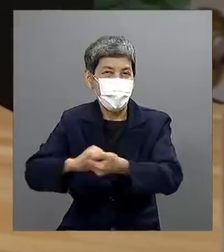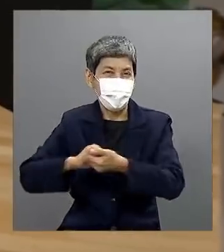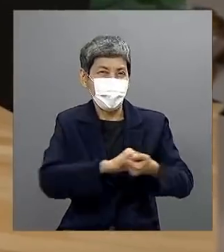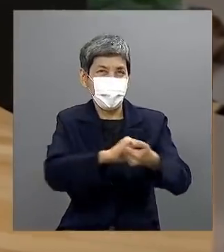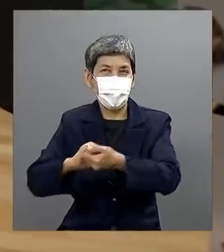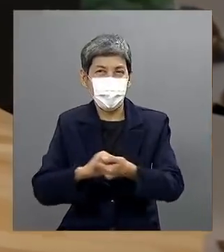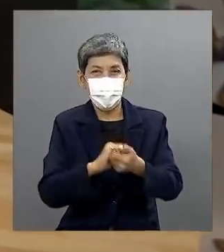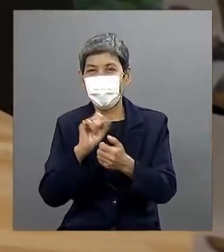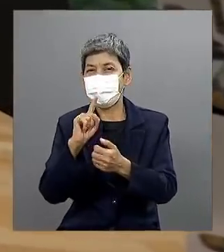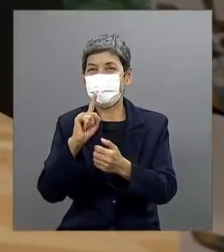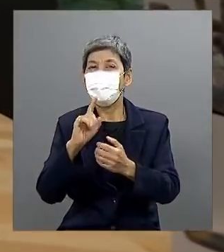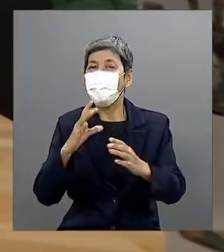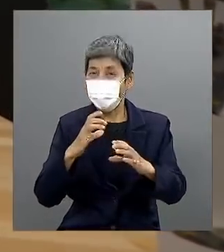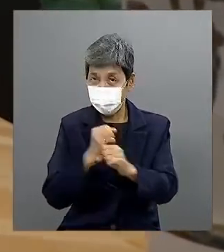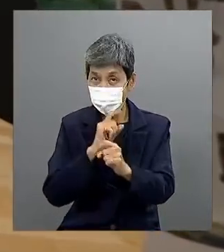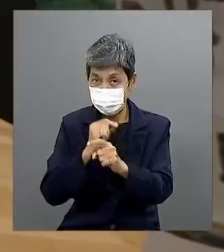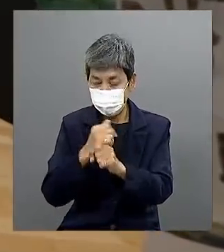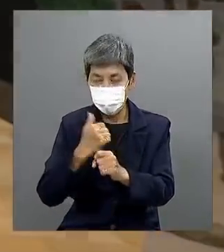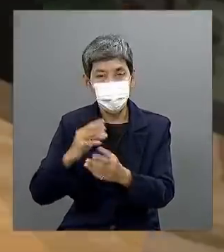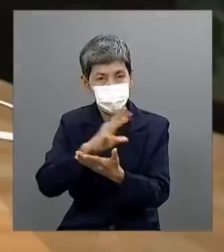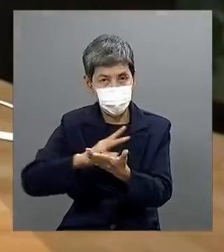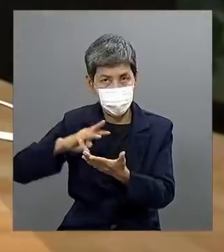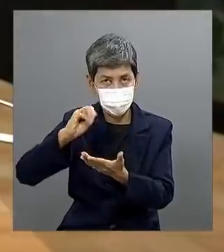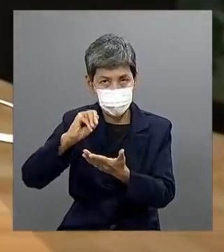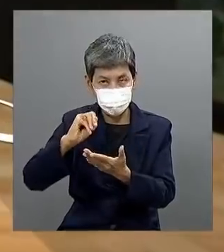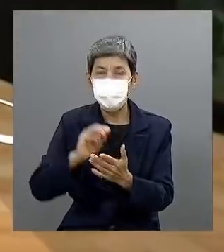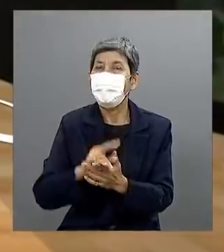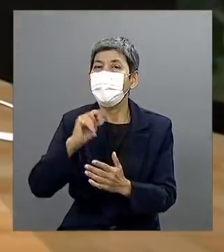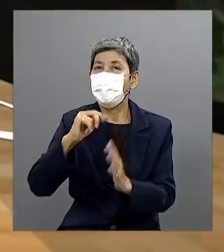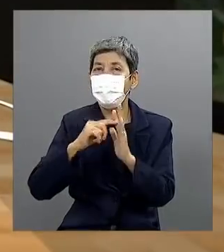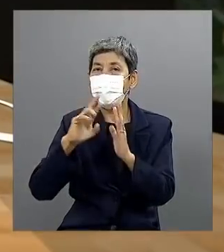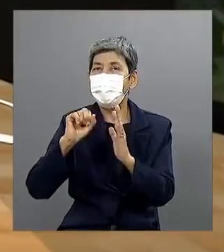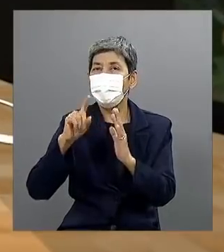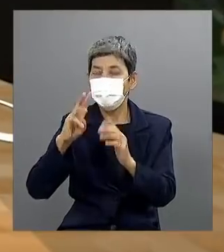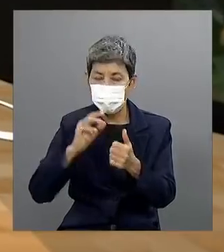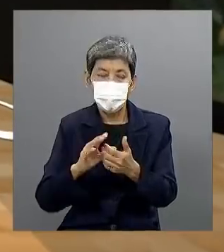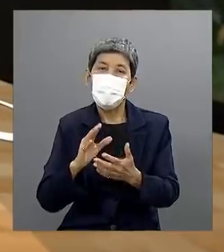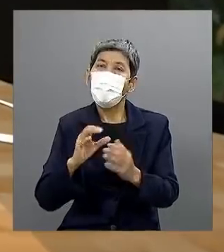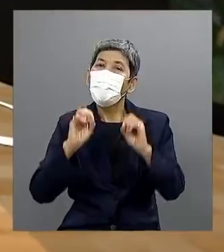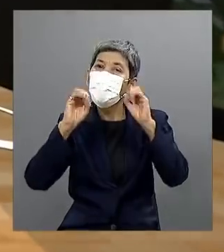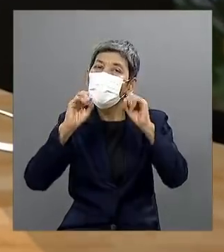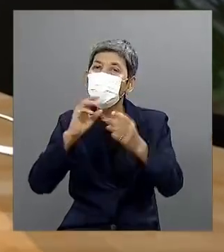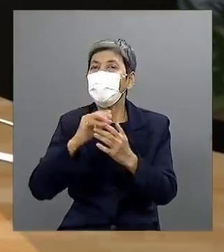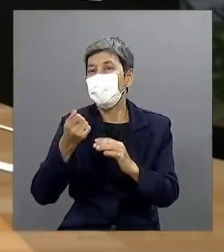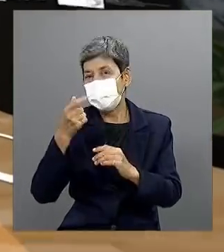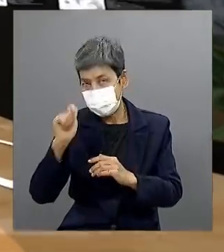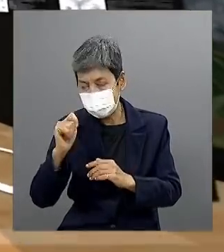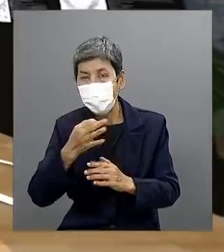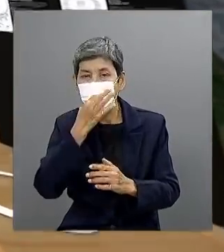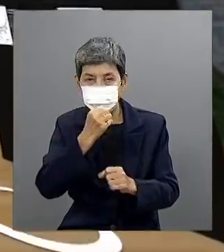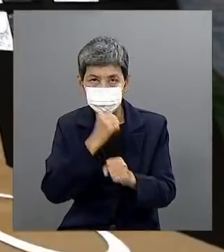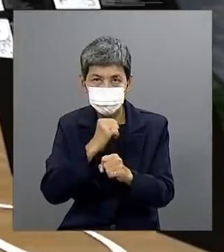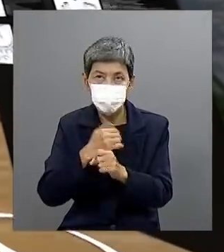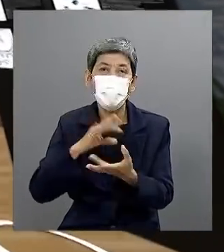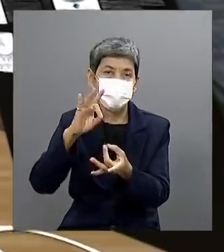นธรรมร่วมสมัยมหาวิทยาลัยนเรศวรมหาวิทยาลัยราชภัฏอุตรดิตถ์วิทยาลัยการอาชีพศรีสัชนาลัยสถาบัน